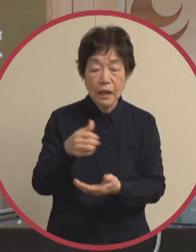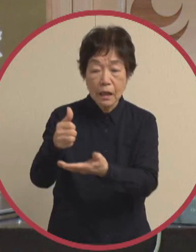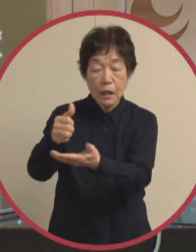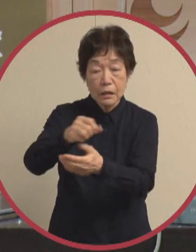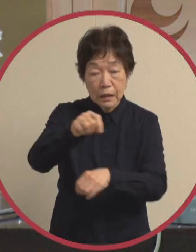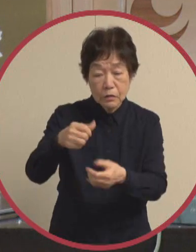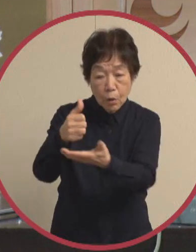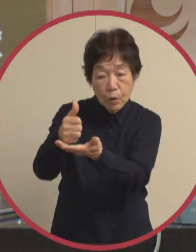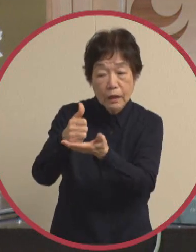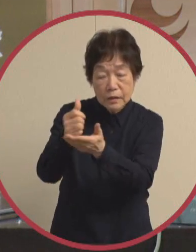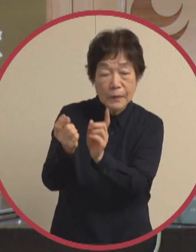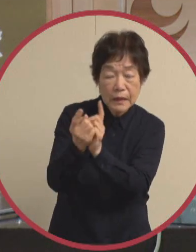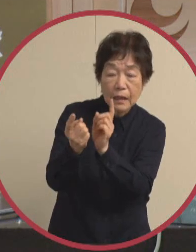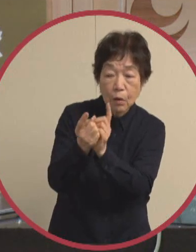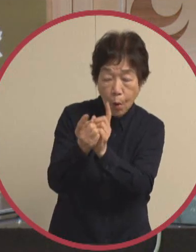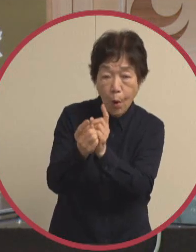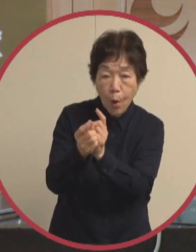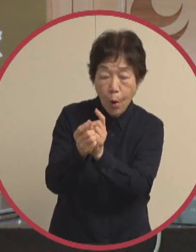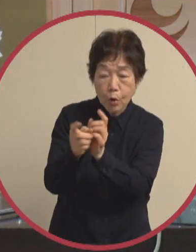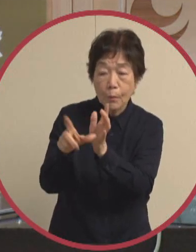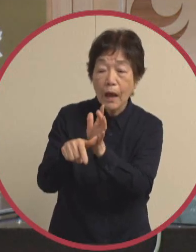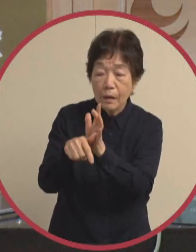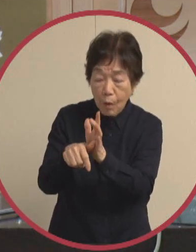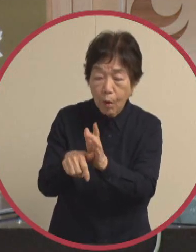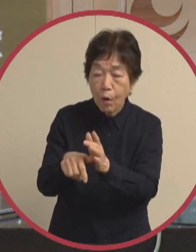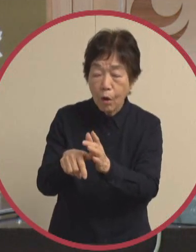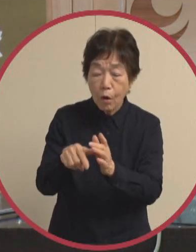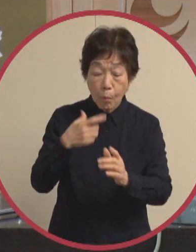様対応があるようなところではお客様に、